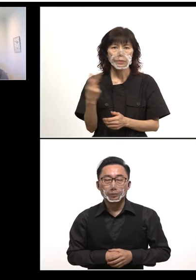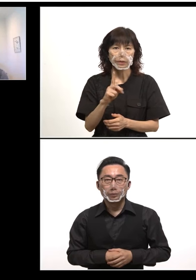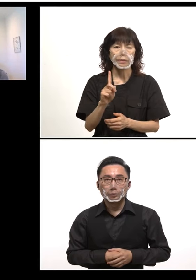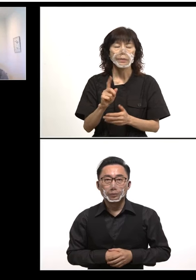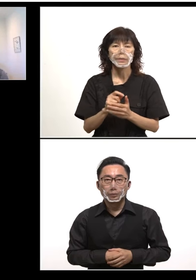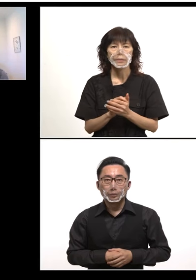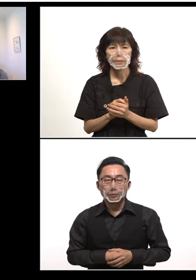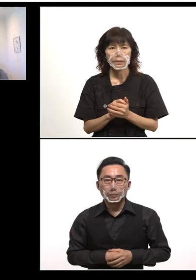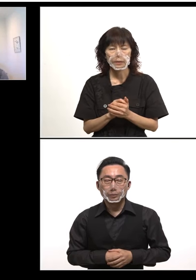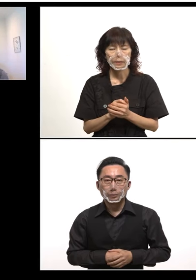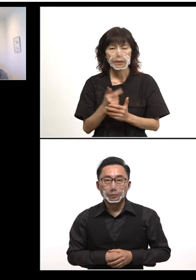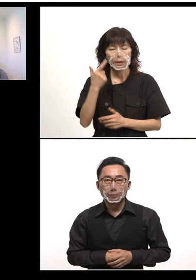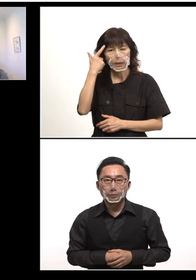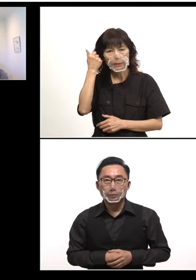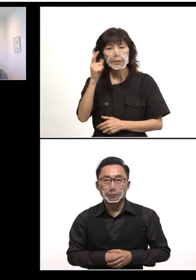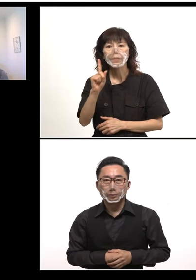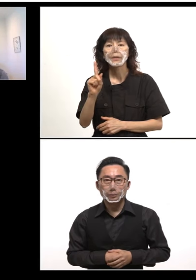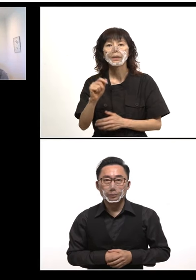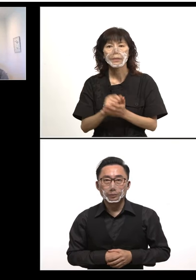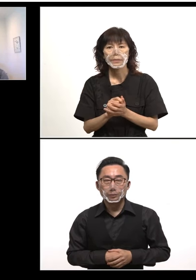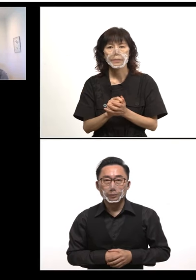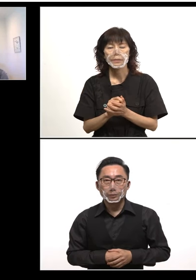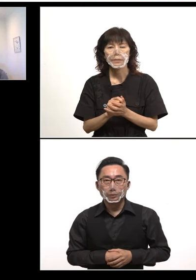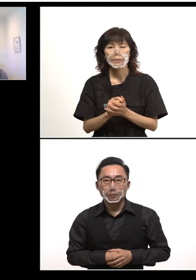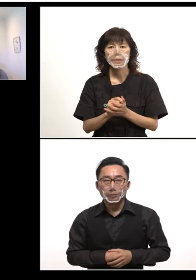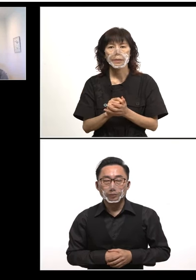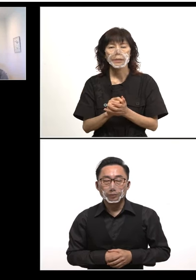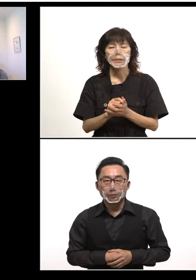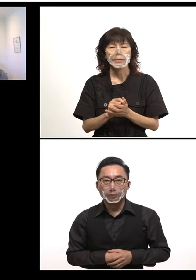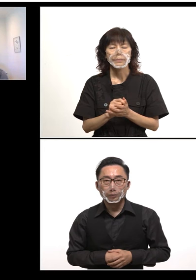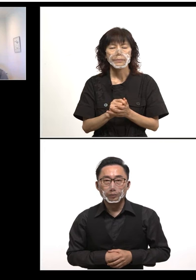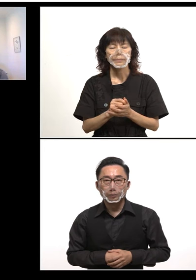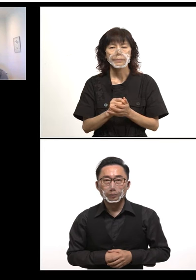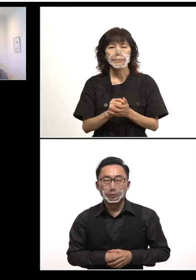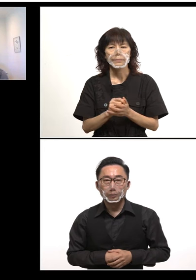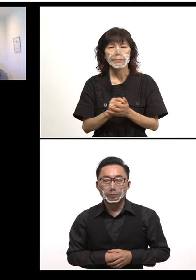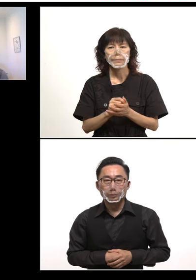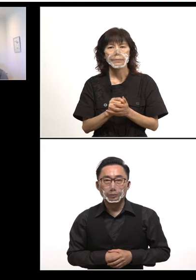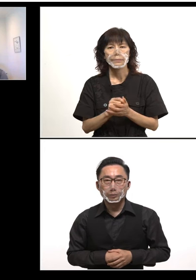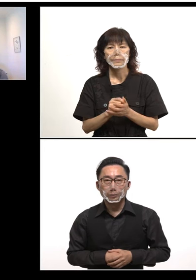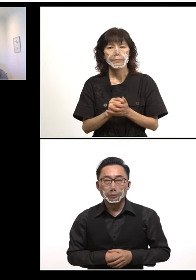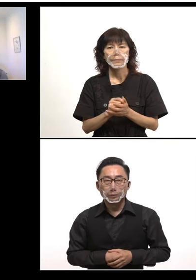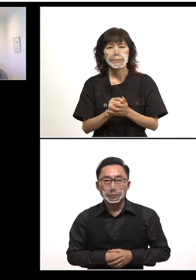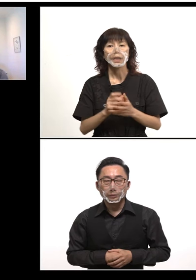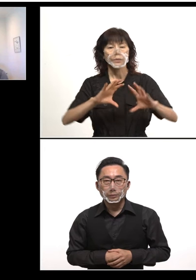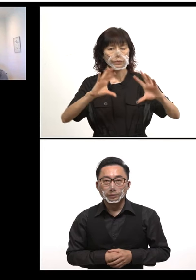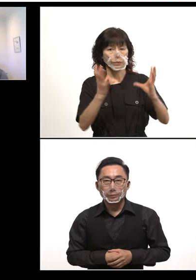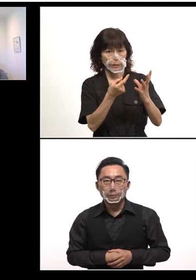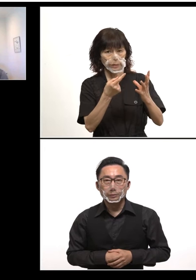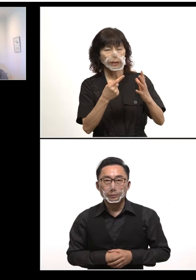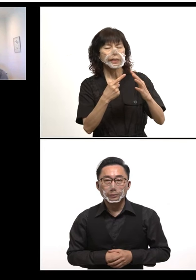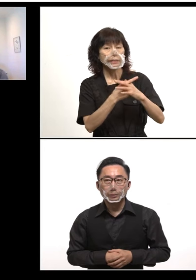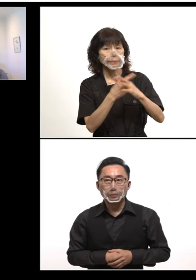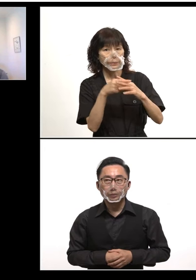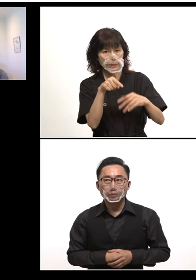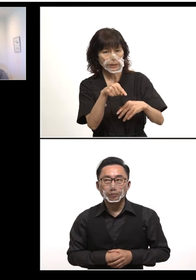又講緊一樣嘢喎，我哋希望讓更多人去理解其實一班嘅我哋叫嘅 AWD 啦，我哋自己叫，即